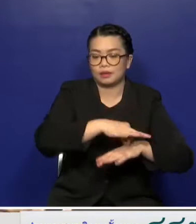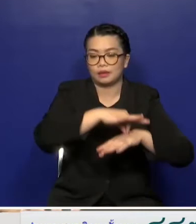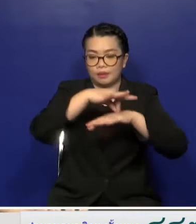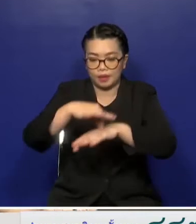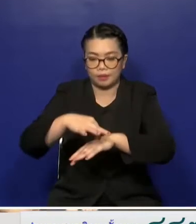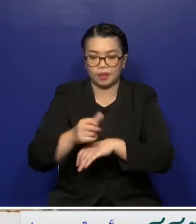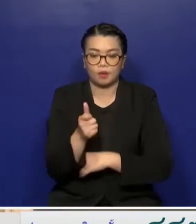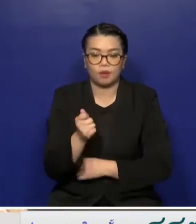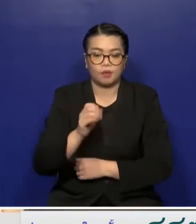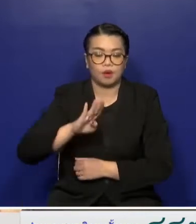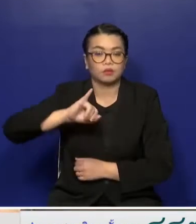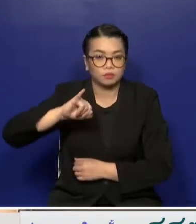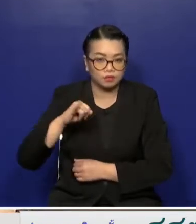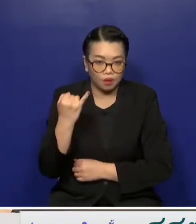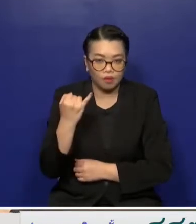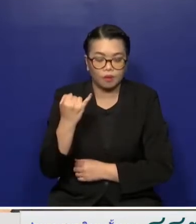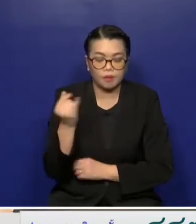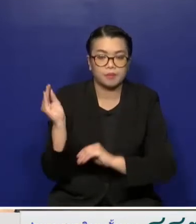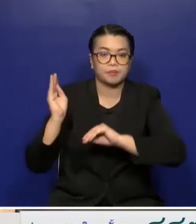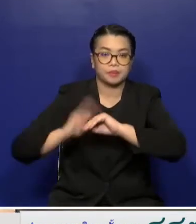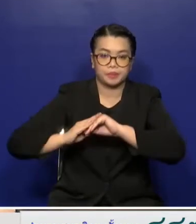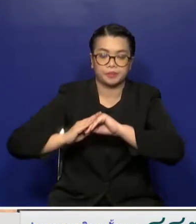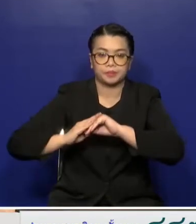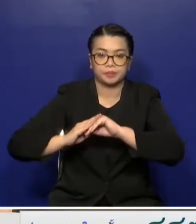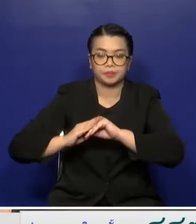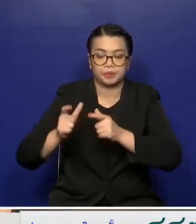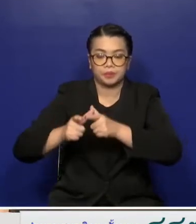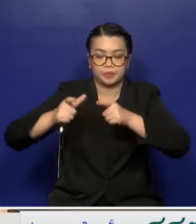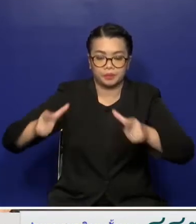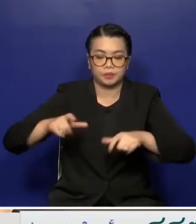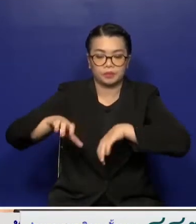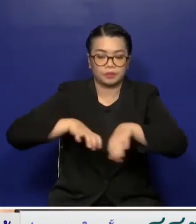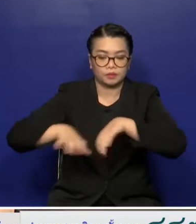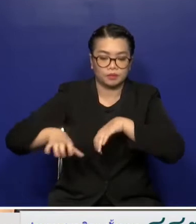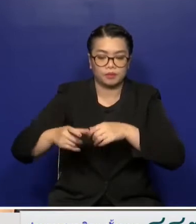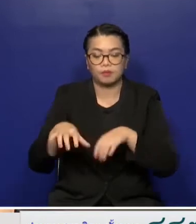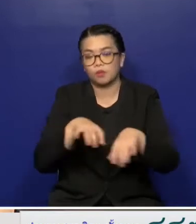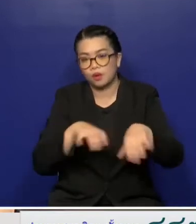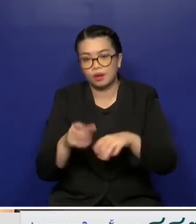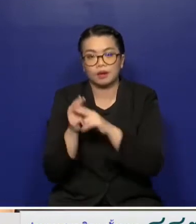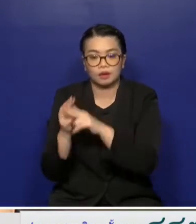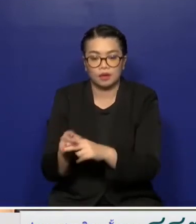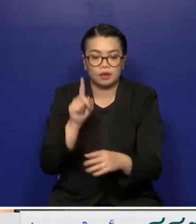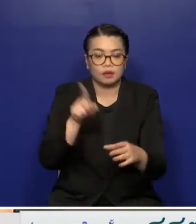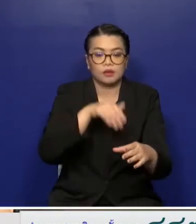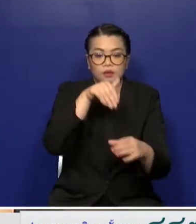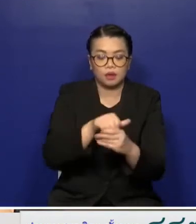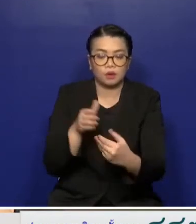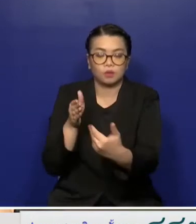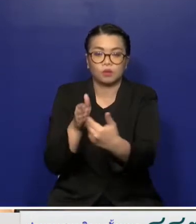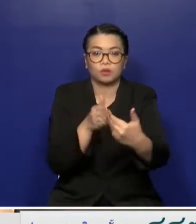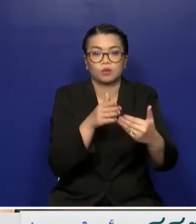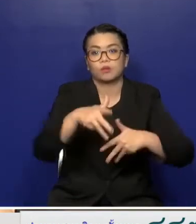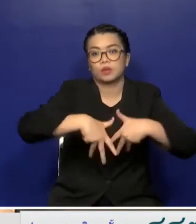ญญัติองค์การบริหารส่วนจังหวัดขึ้นมาโดยให้มีการเลือกตั้งโดยตรงจากประชาช